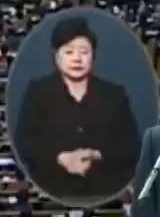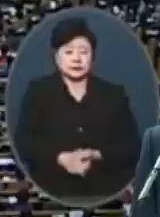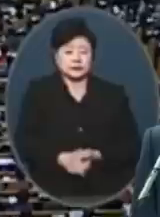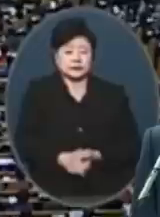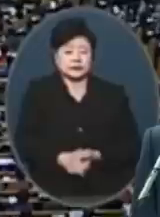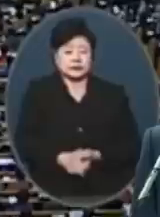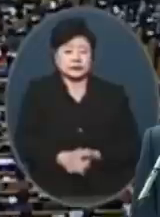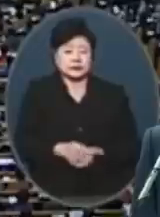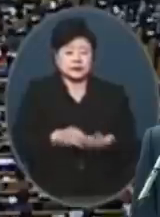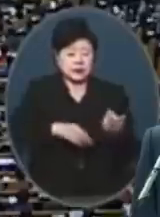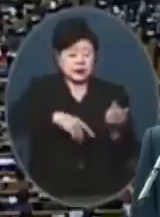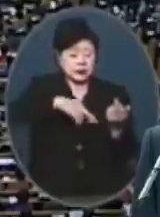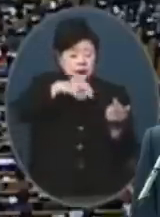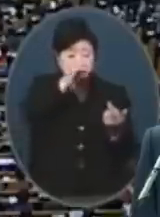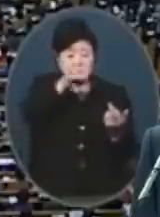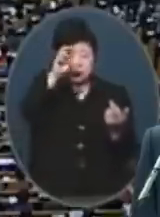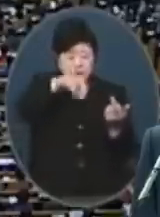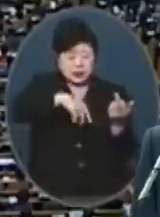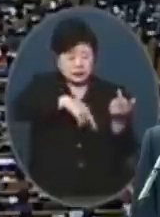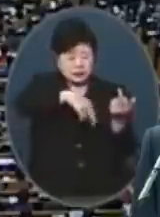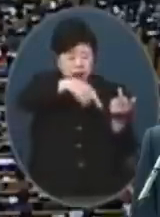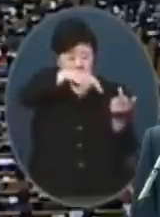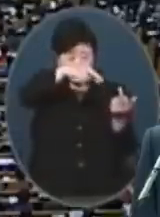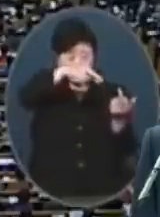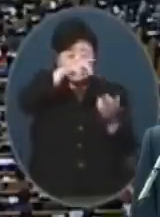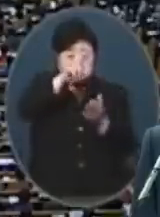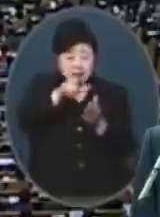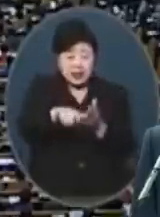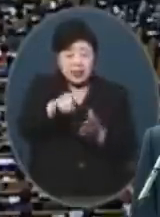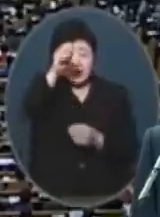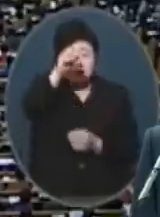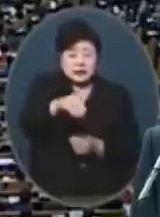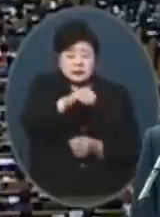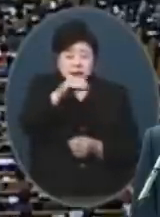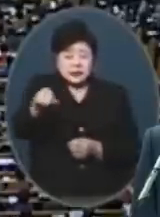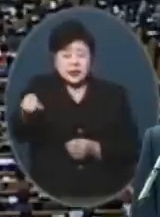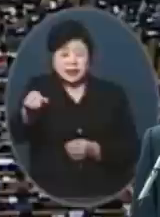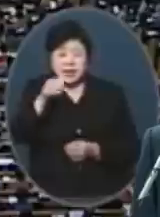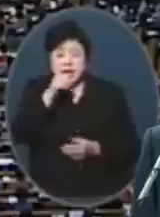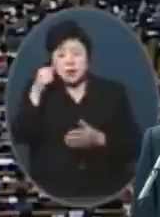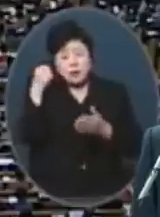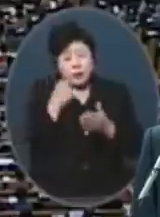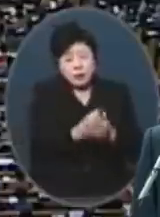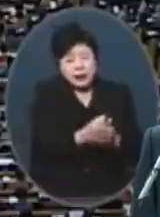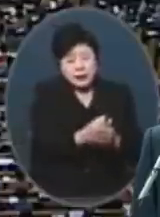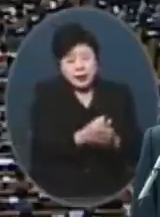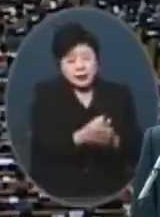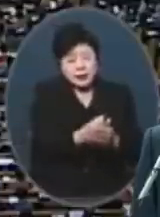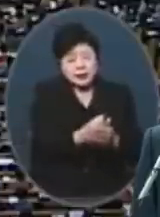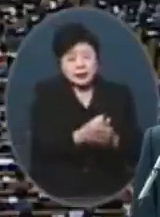갈보리 산에 갔었는 것입니다. 그런 상태에서 십자가에 못 박히면